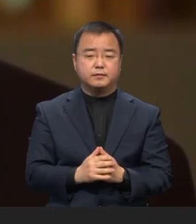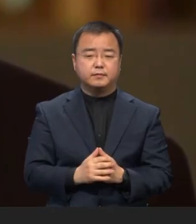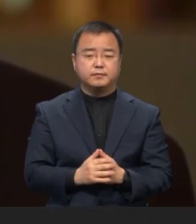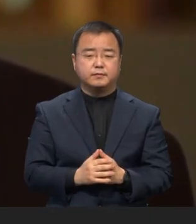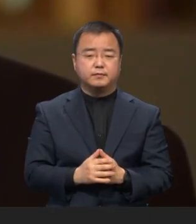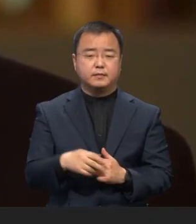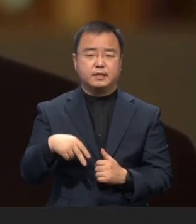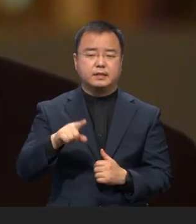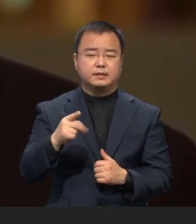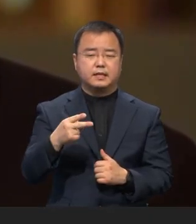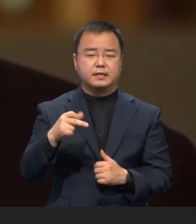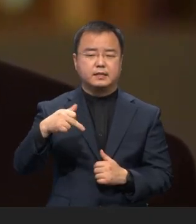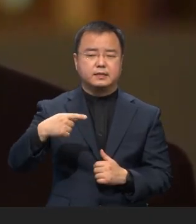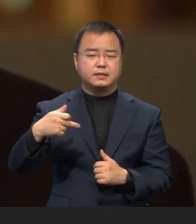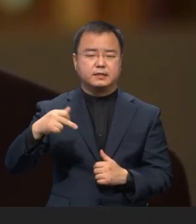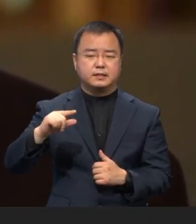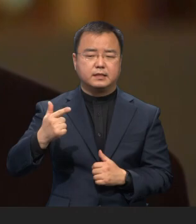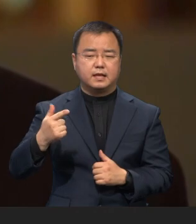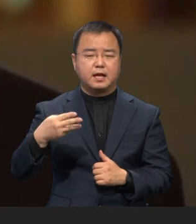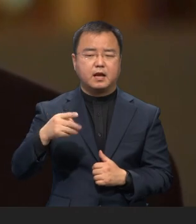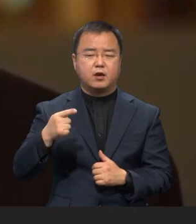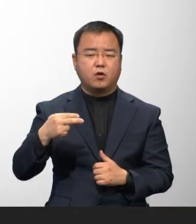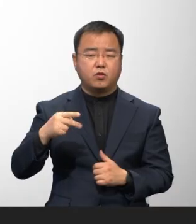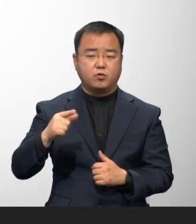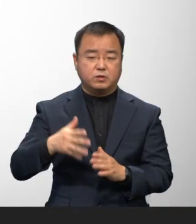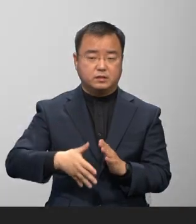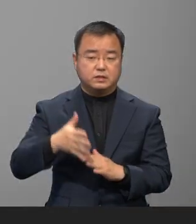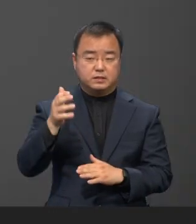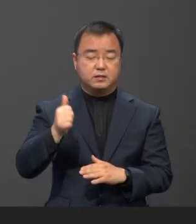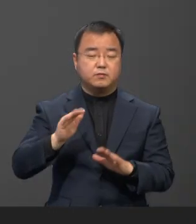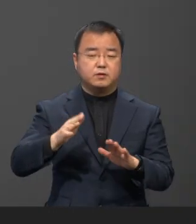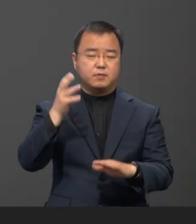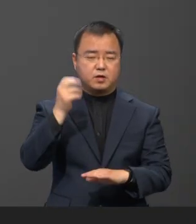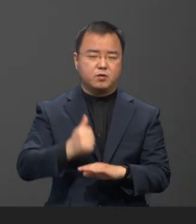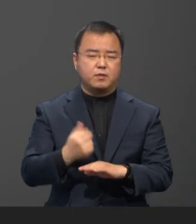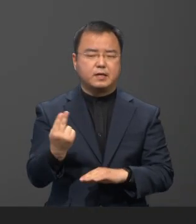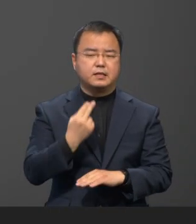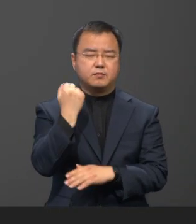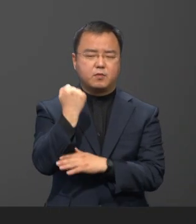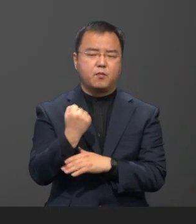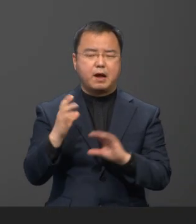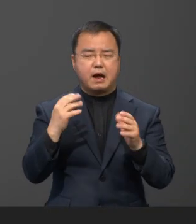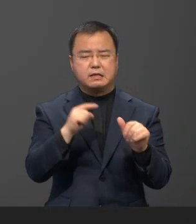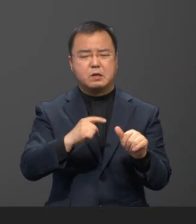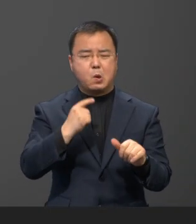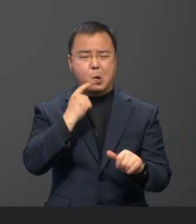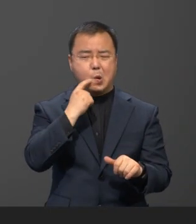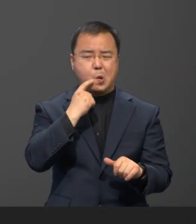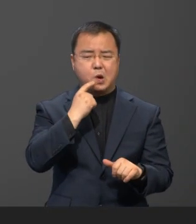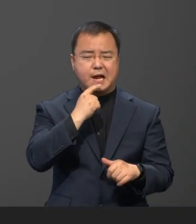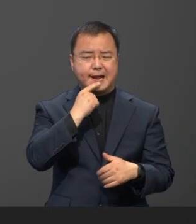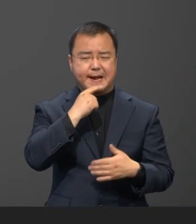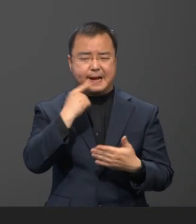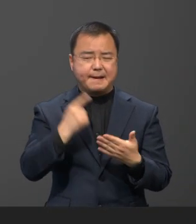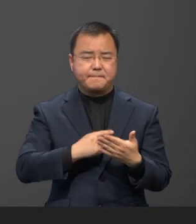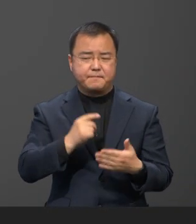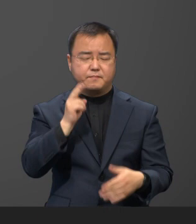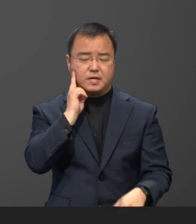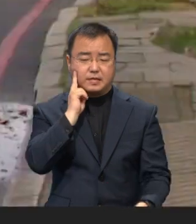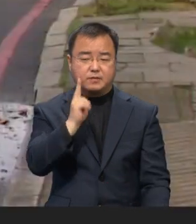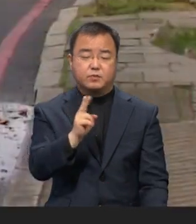사디크 칸 런던 시장은 이번 결과를 두고 대기오염은 특히 아이들에게 치명적인 공중보건 위기라고